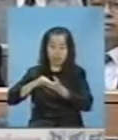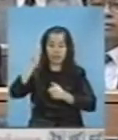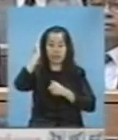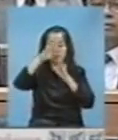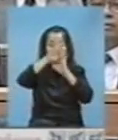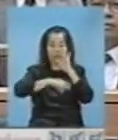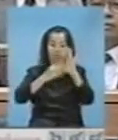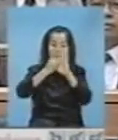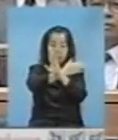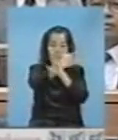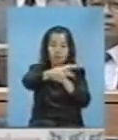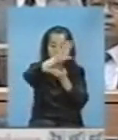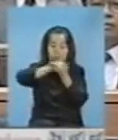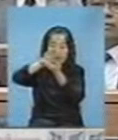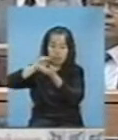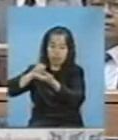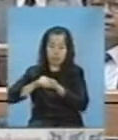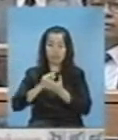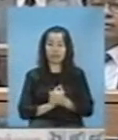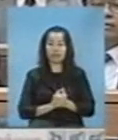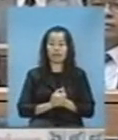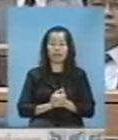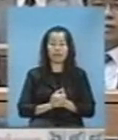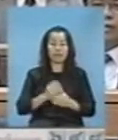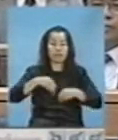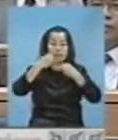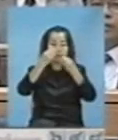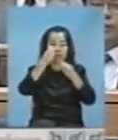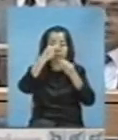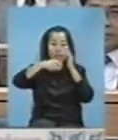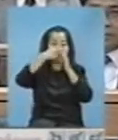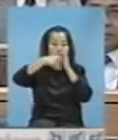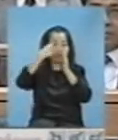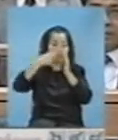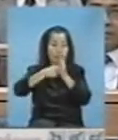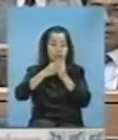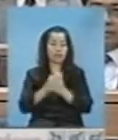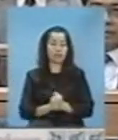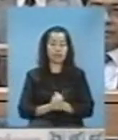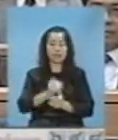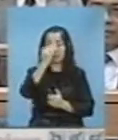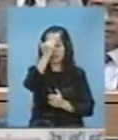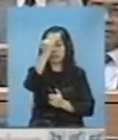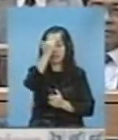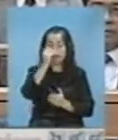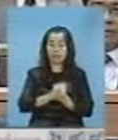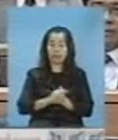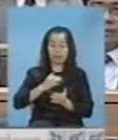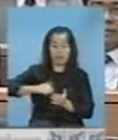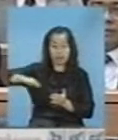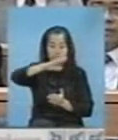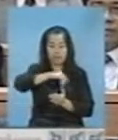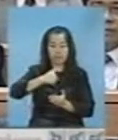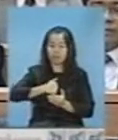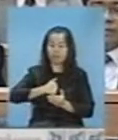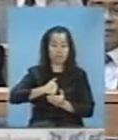ไปก่อนหน้านี้แล้วบางส่วนเพื่อสะท้อนถึงเหตุผลให้ท่านประธานได้เห็นว่าทำไมพวกกระผมจึงคัด